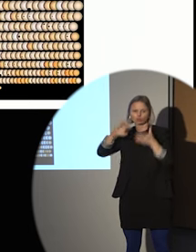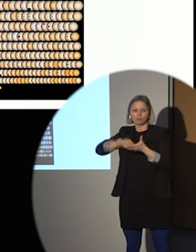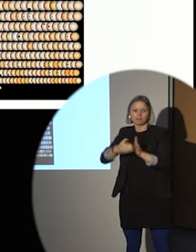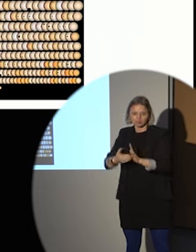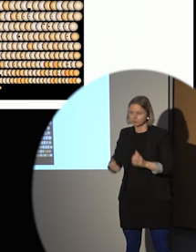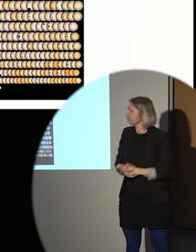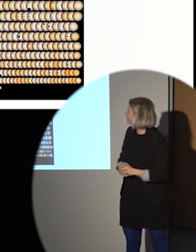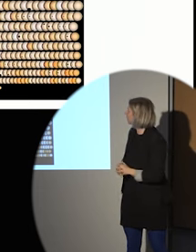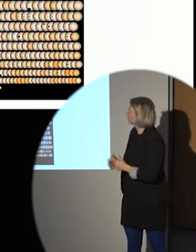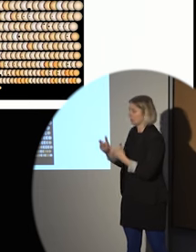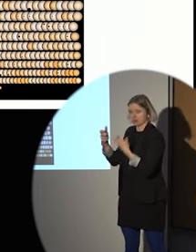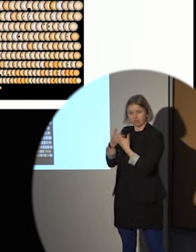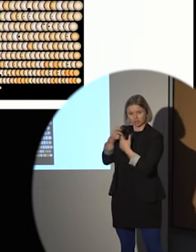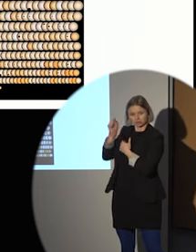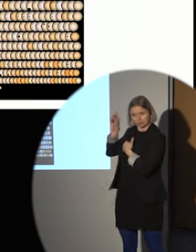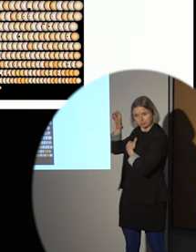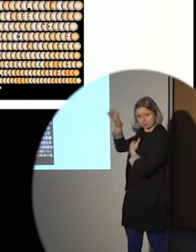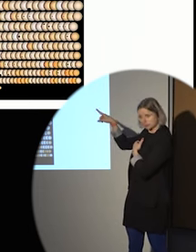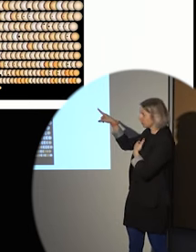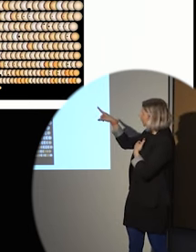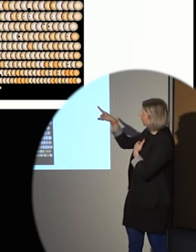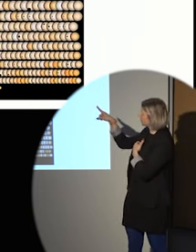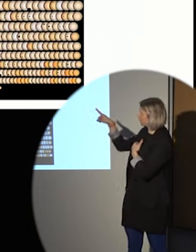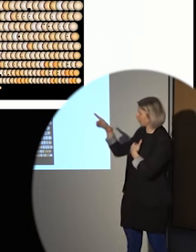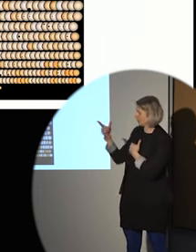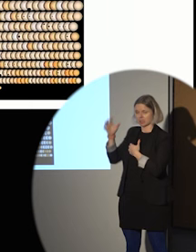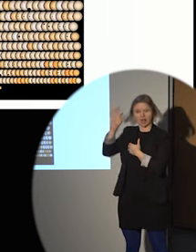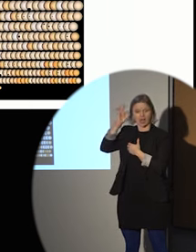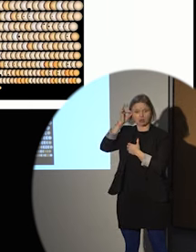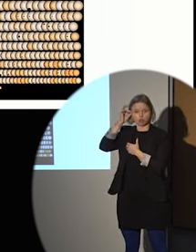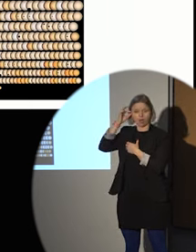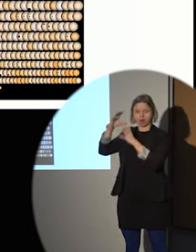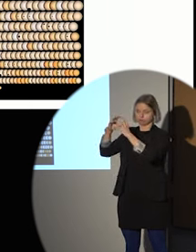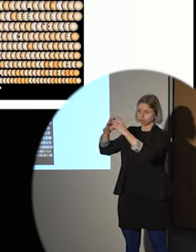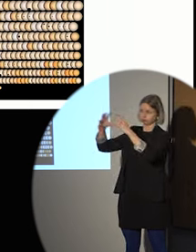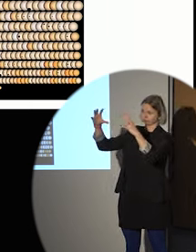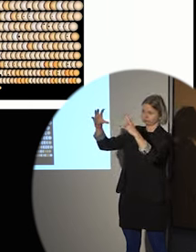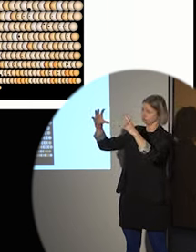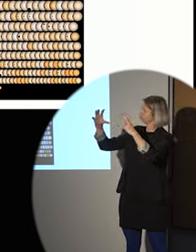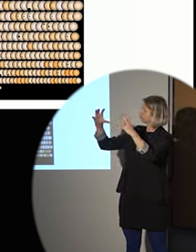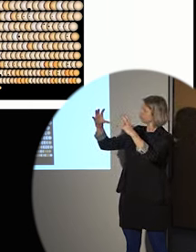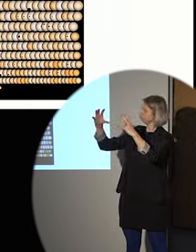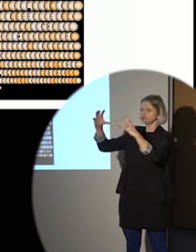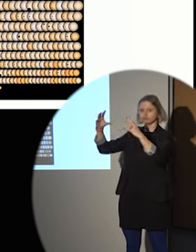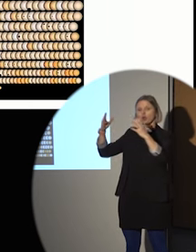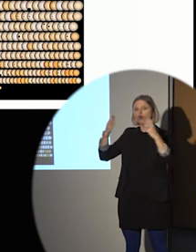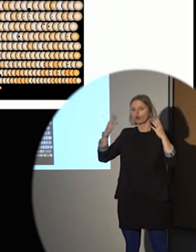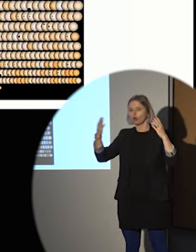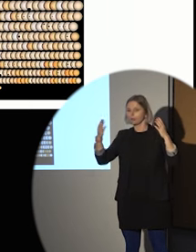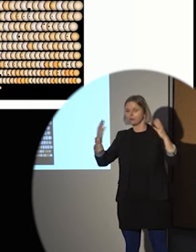Vous voyez par exemple les étoiles, la taille des étoiles sur ce diagramme est effectivement proportionnelle à